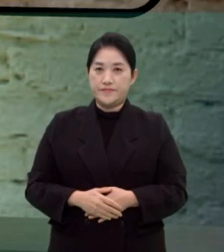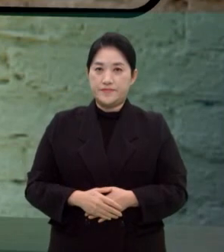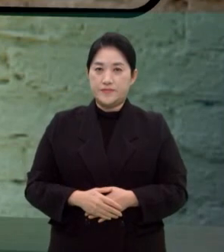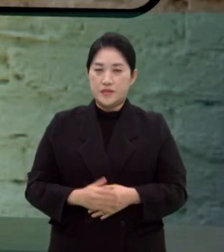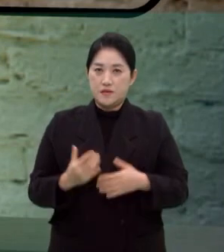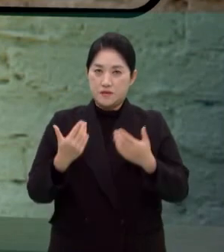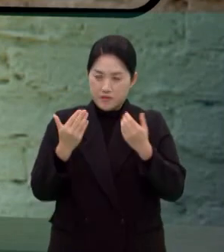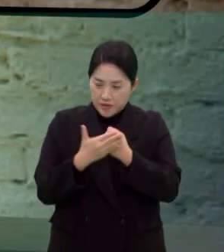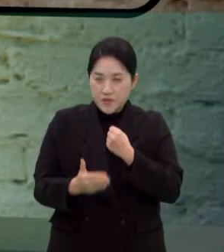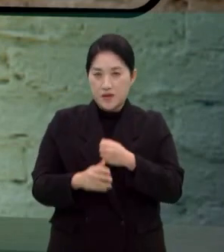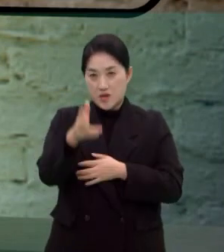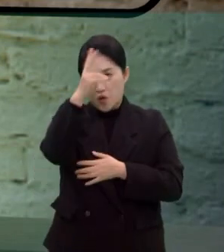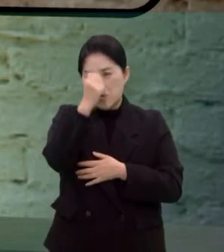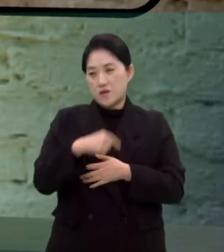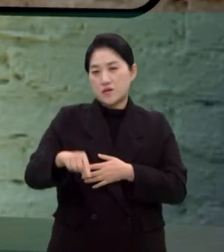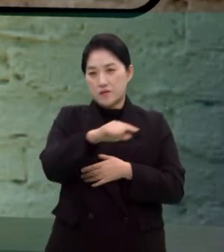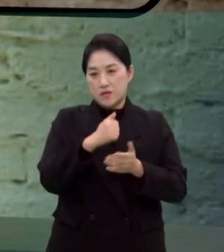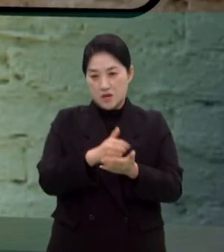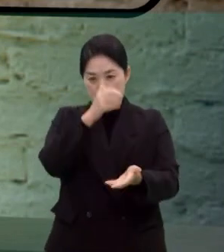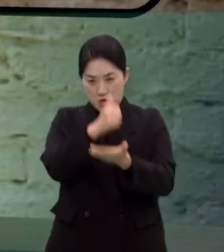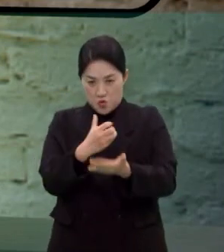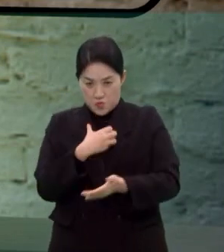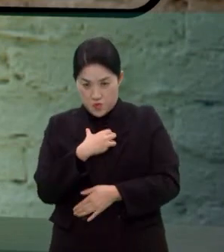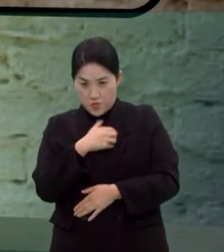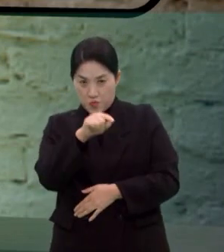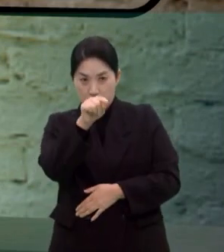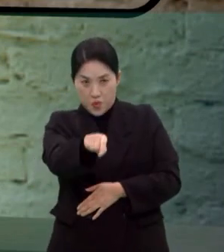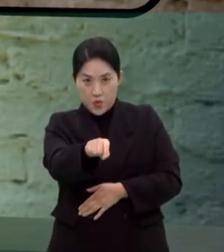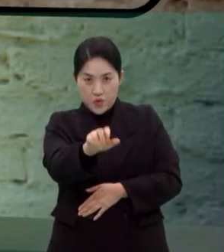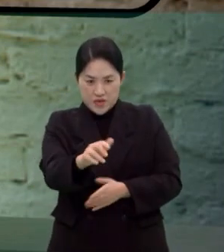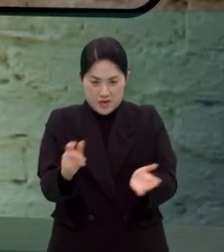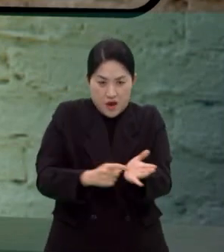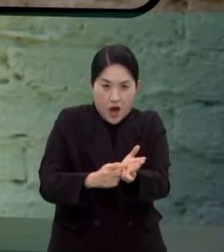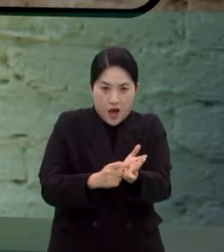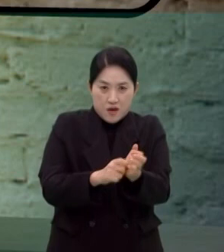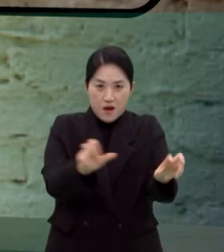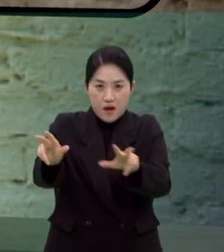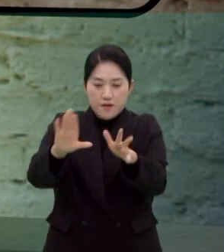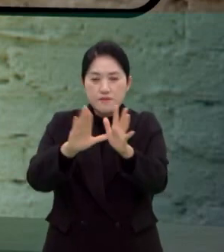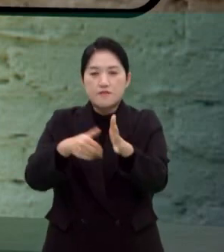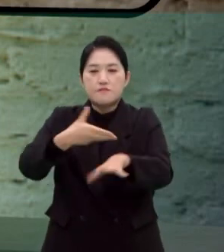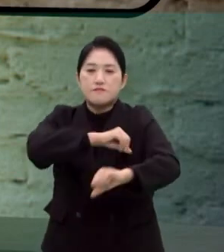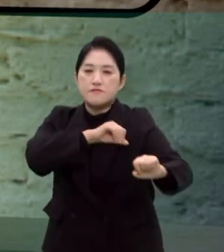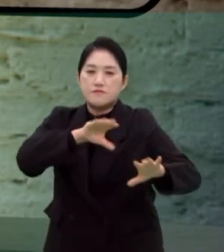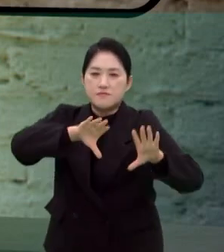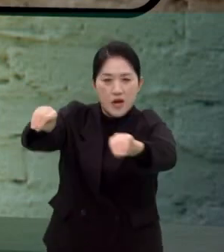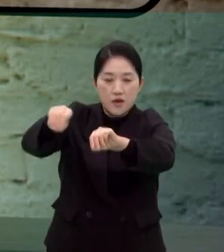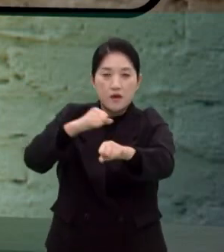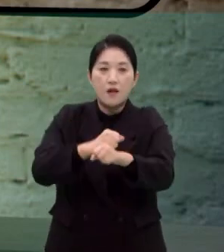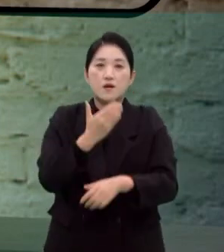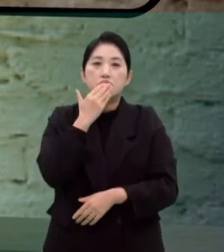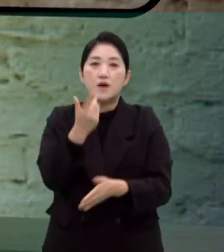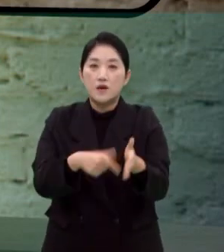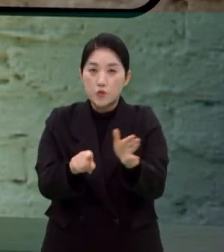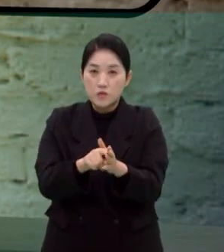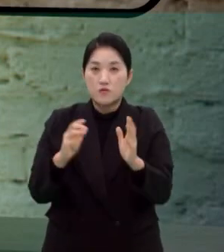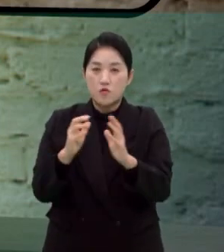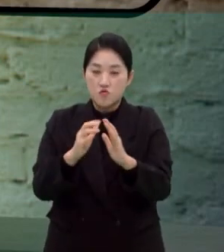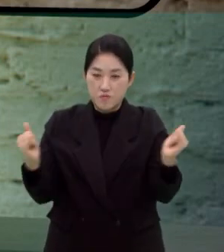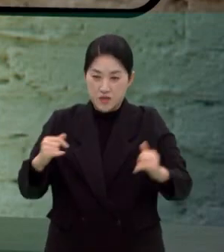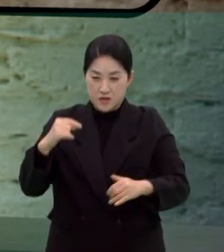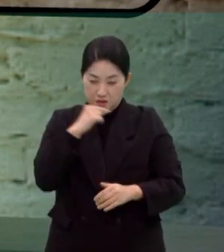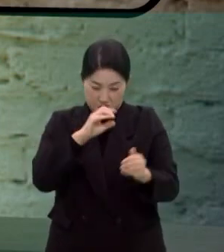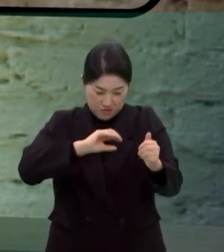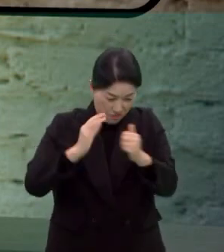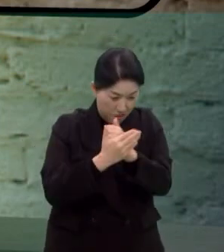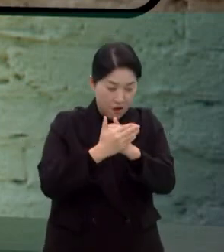이에 경찰관들이 범죄 위험성이 있는 긴박한 상황에서 적극적인 현장 활동으로 국민들을 철저히 보호할